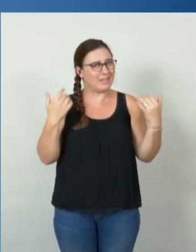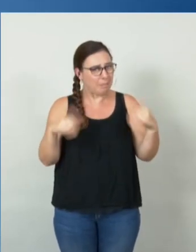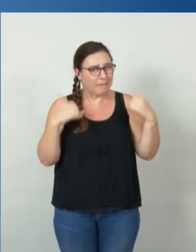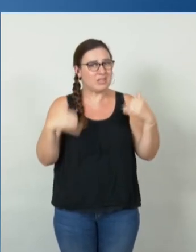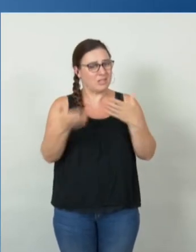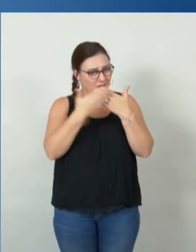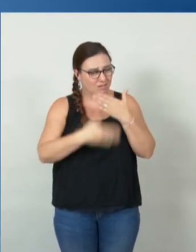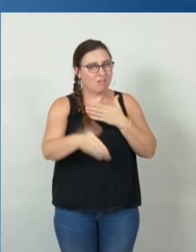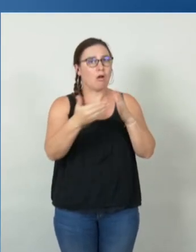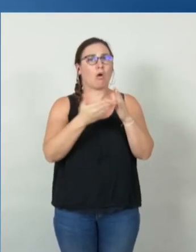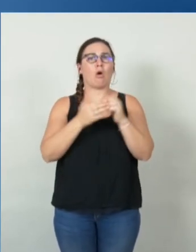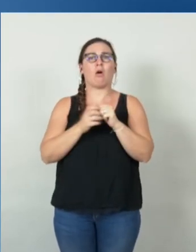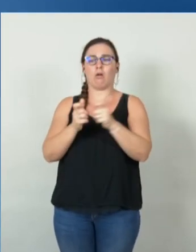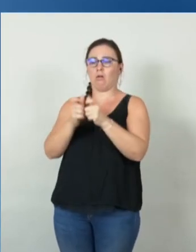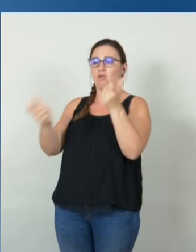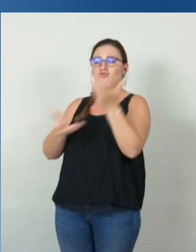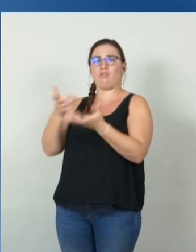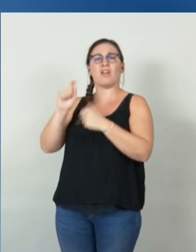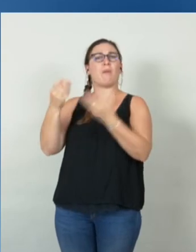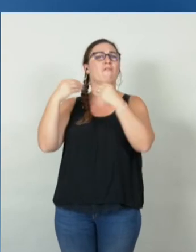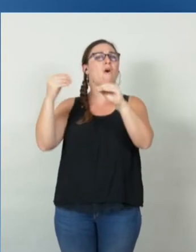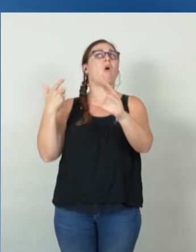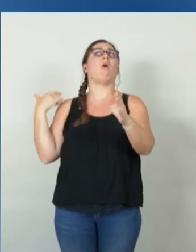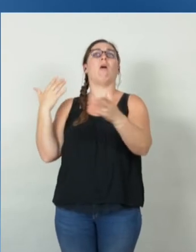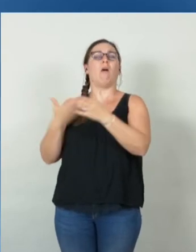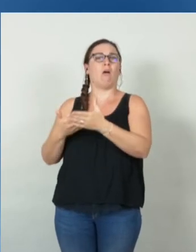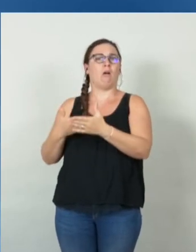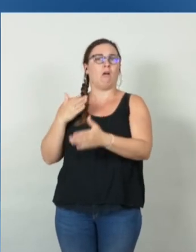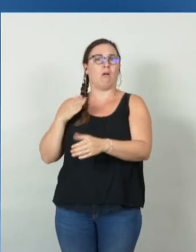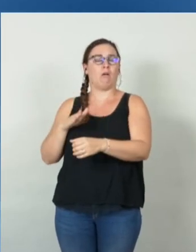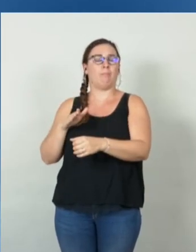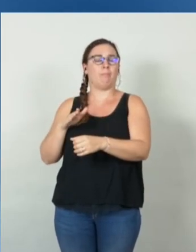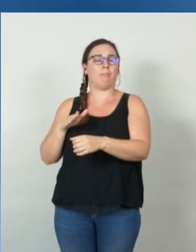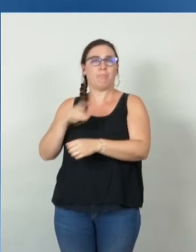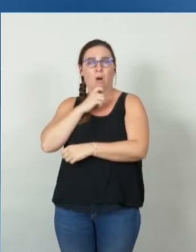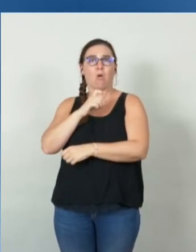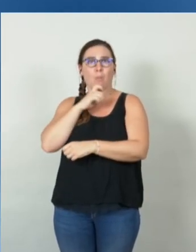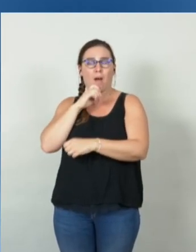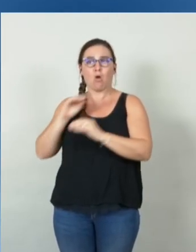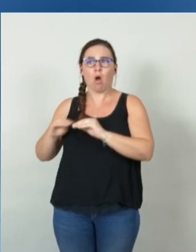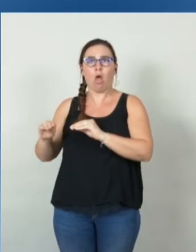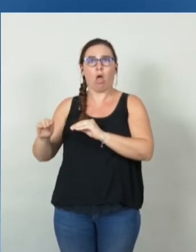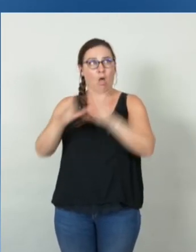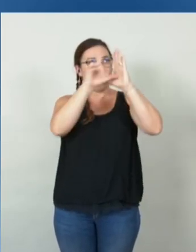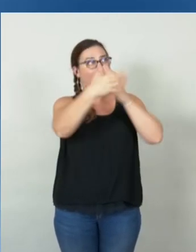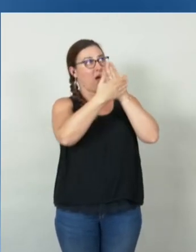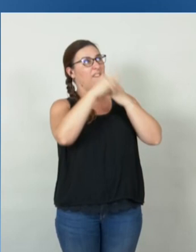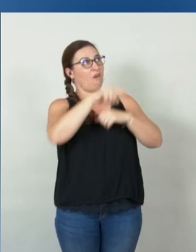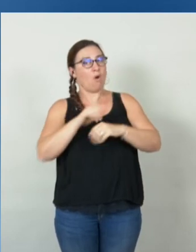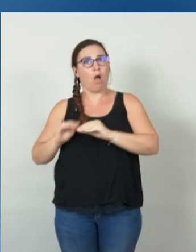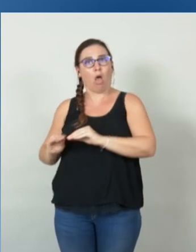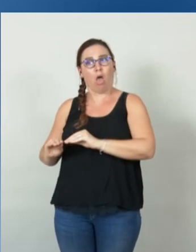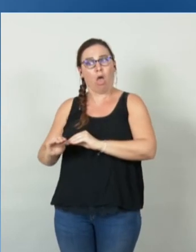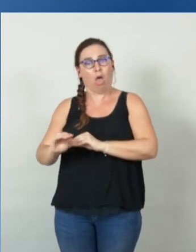la compagnie de chauffage qui devrait être vendue depuis des années il est toujours pas alors qu'une loi demande à ce que ça soit vendu et puis tout plein